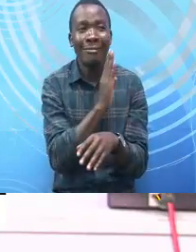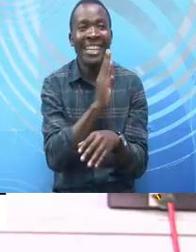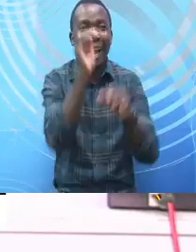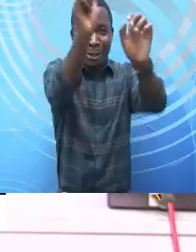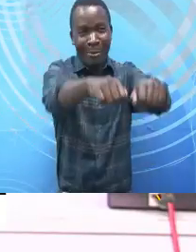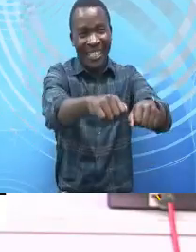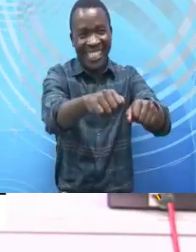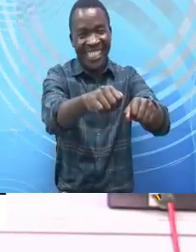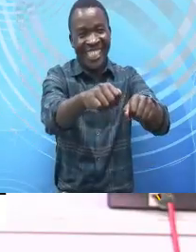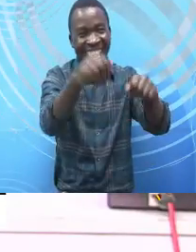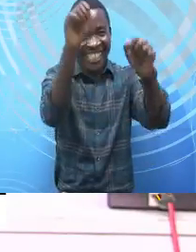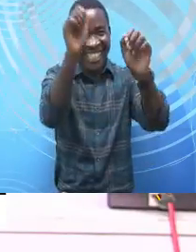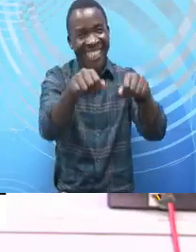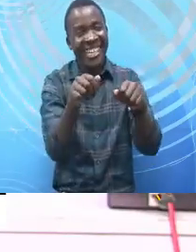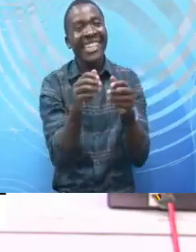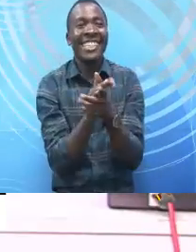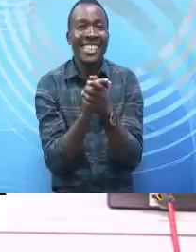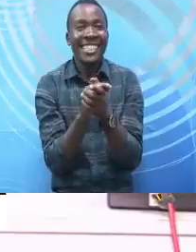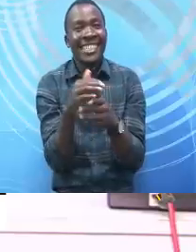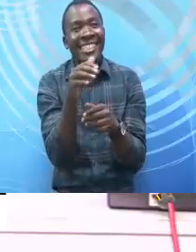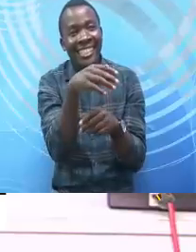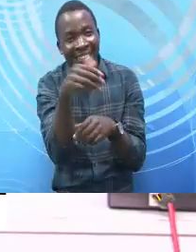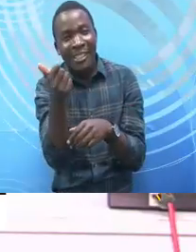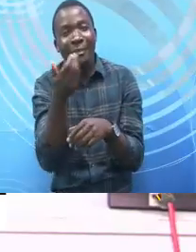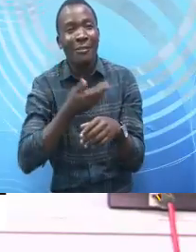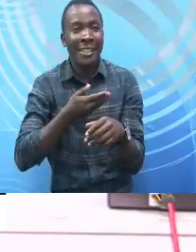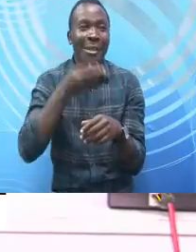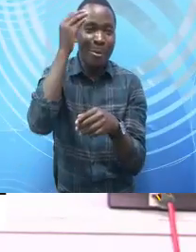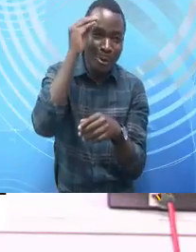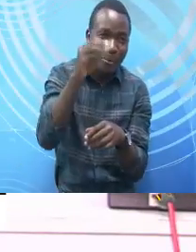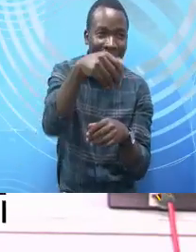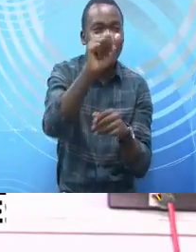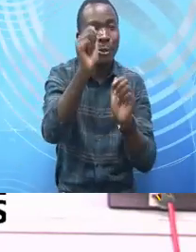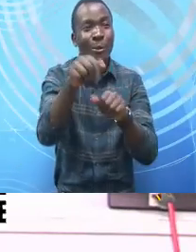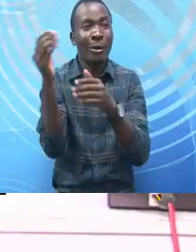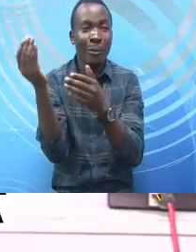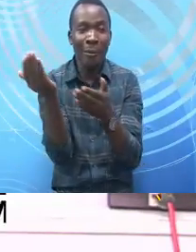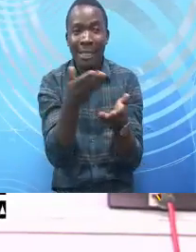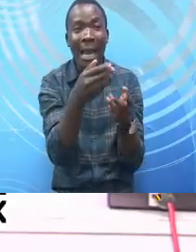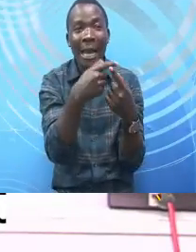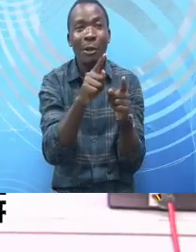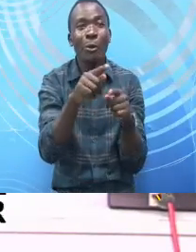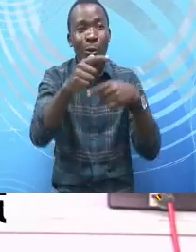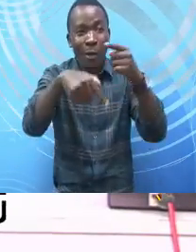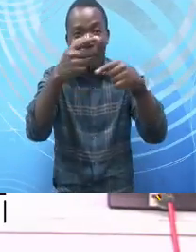arashoboye, urakoze cyane Claudine. Niba hari n'undi ufite ubutumwa nawe twabwakira, ariko ari nako